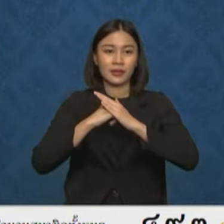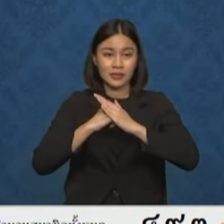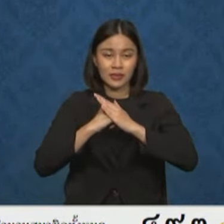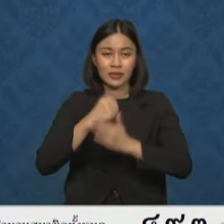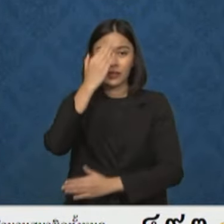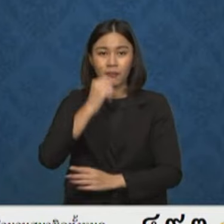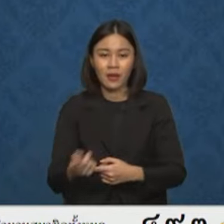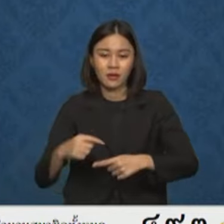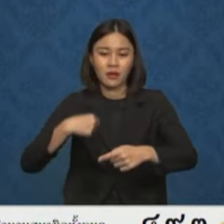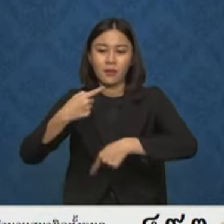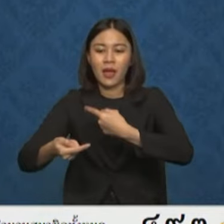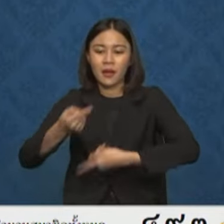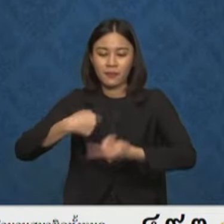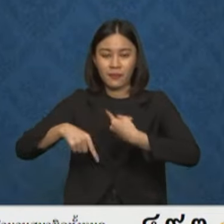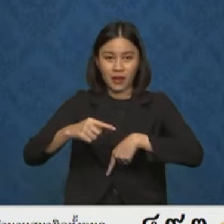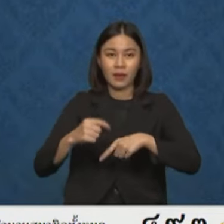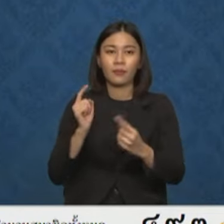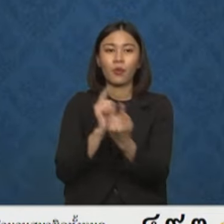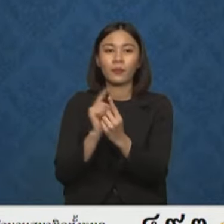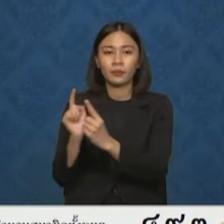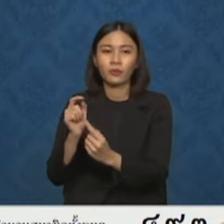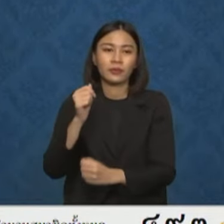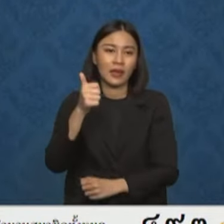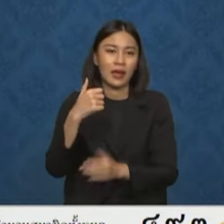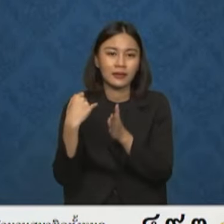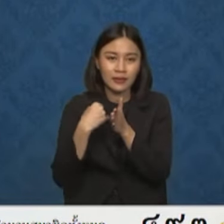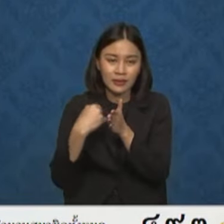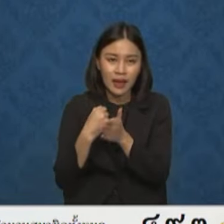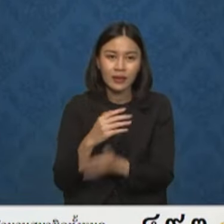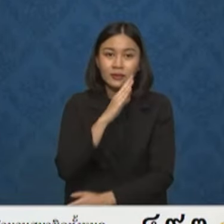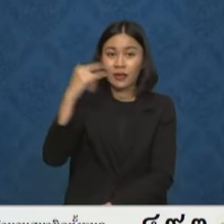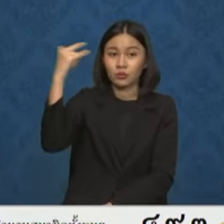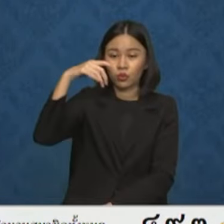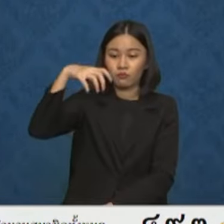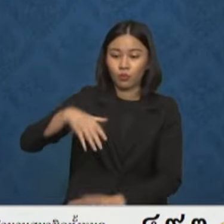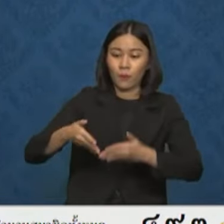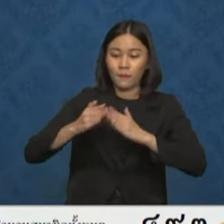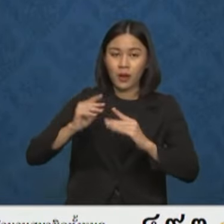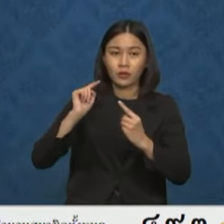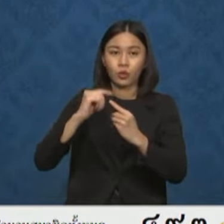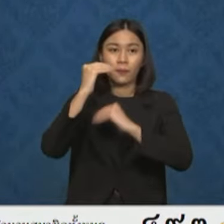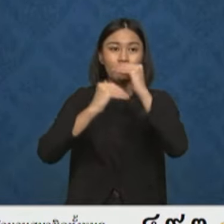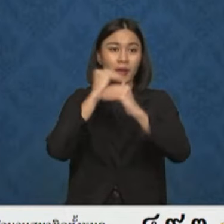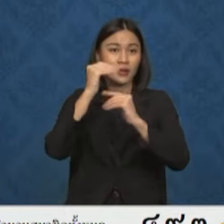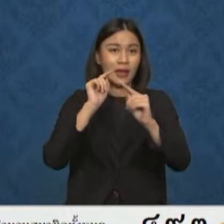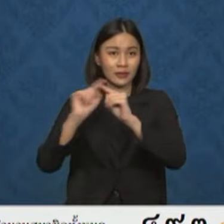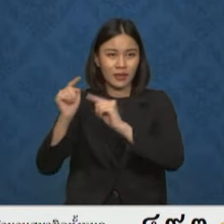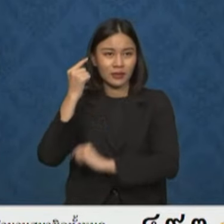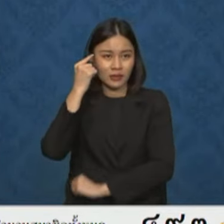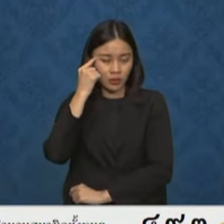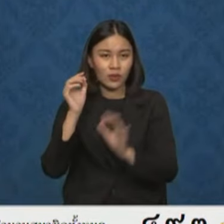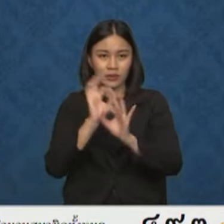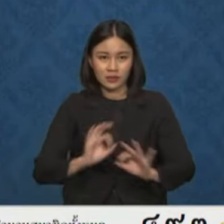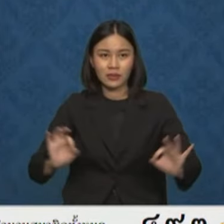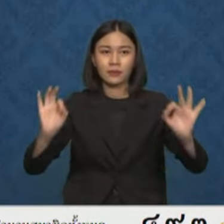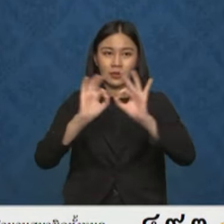จะเดินทางไปกหากันก้สะดวกมากขึ้นเพราฉนั้น การที่จะมีสนามบินเพื่อรองรัการพัฒนาี่จะเกิดขึ้น จึงนบวเป็เรองส